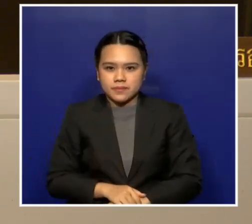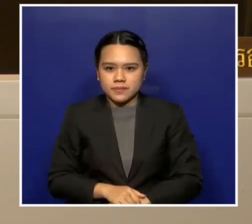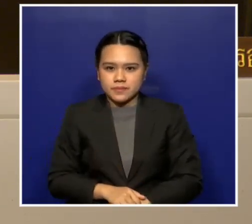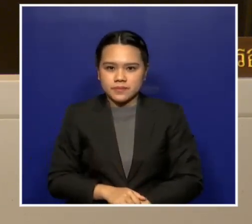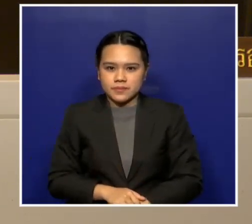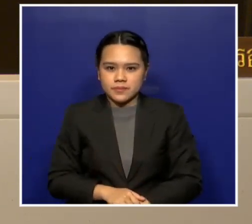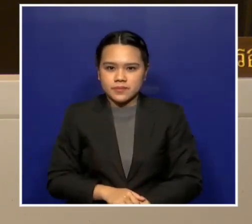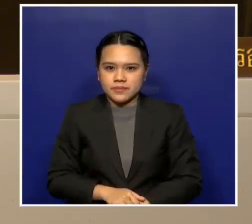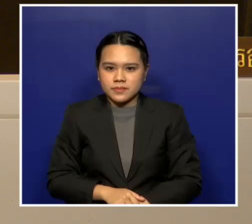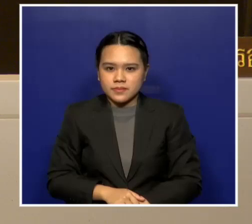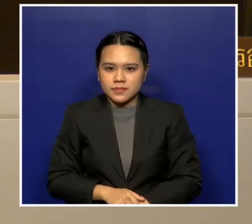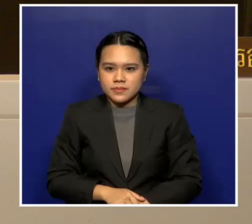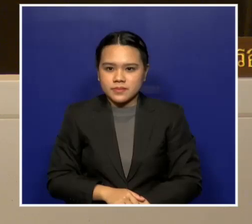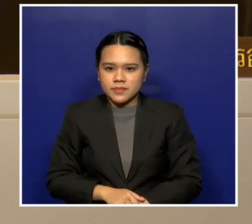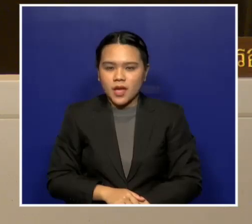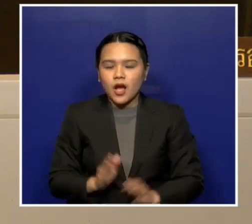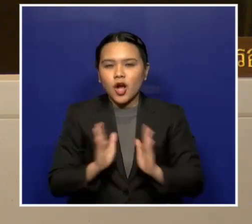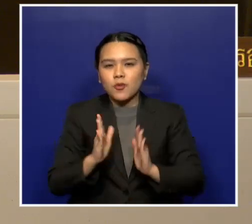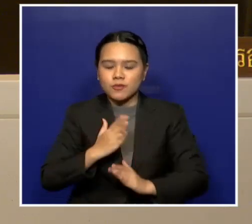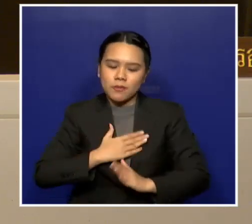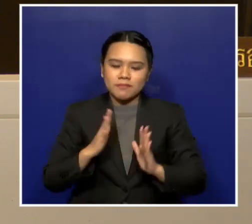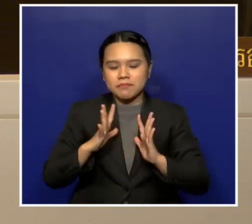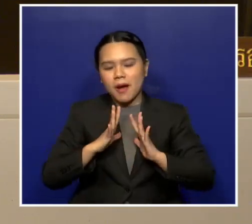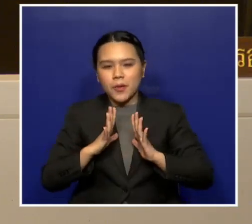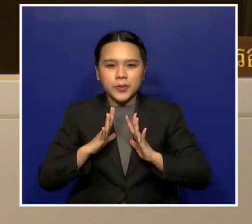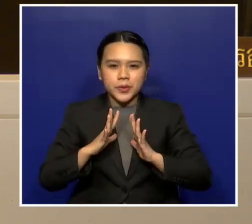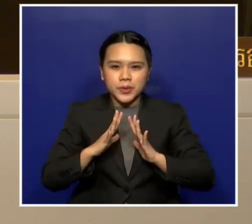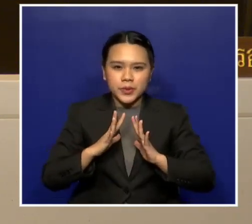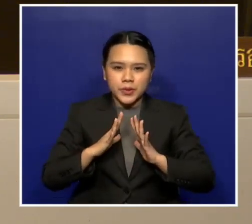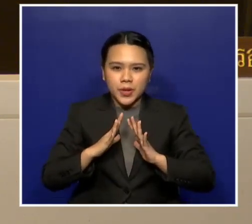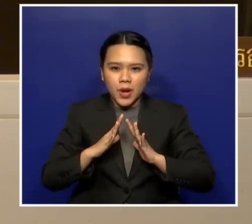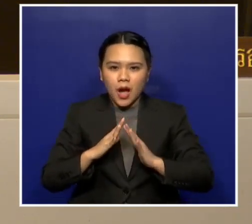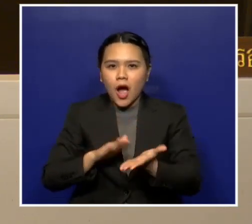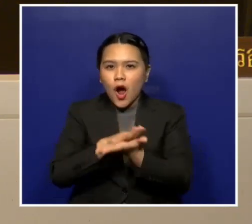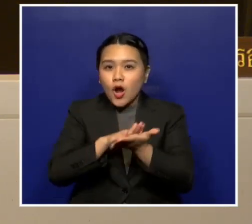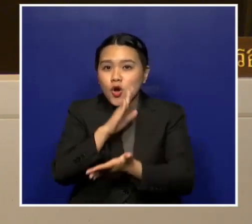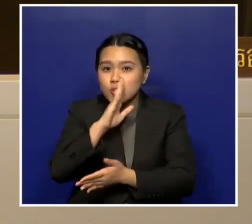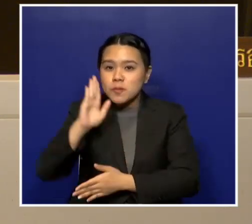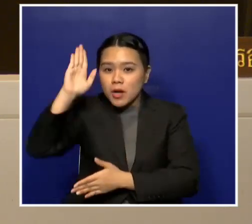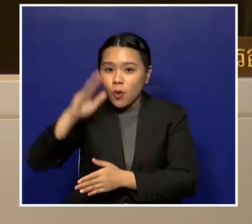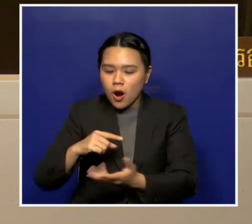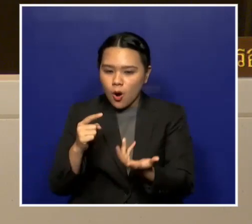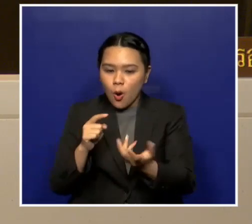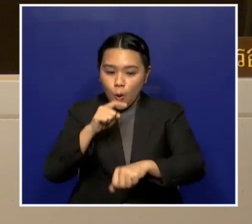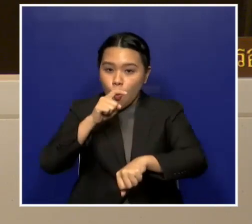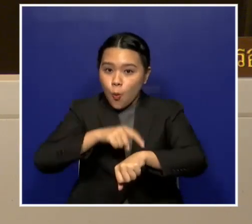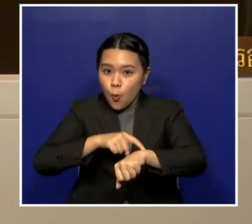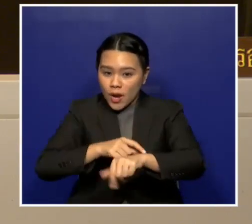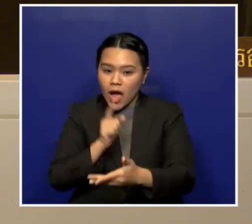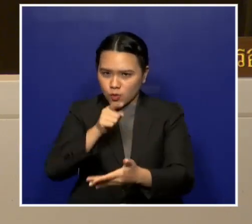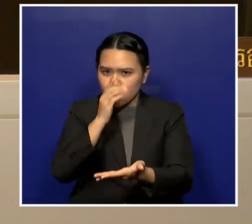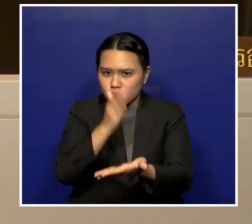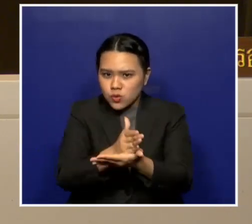้เชิญท่านไพบูลย์ ขอบคุณมากให้ผมได้พักนี่ขอโทษประธานนะต้องตัดเวลาด้วยนะครับตอนประท้วงห้ามนัดผมนะครับตัดเวลาเลยให้เส